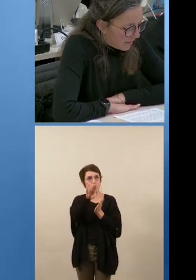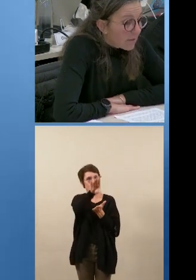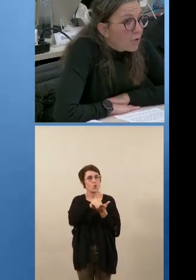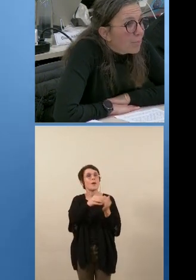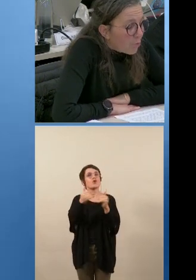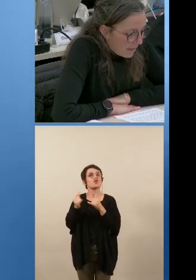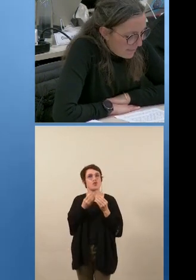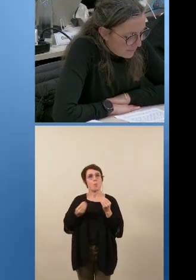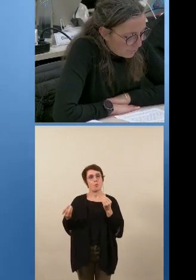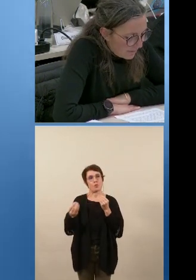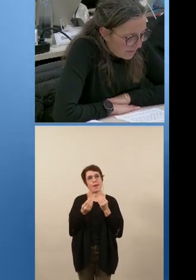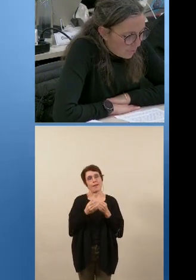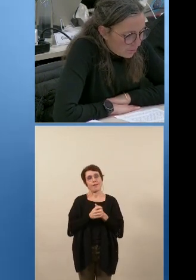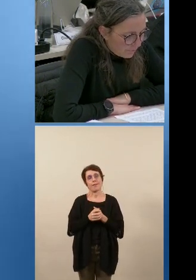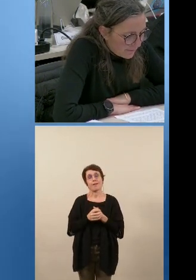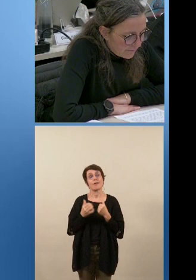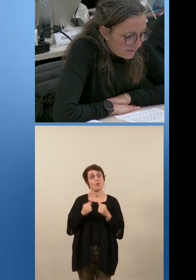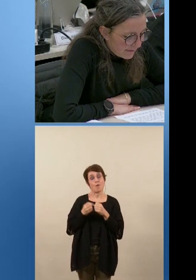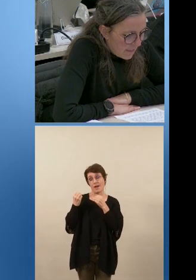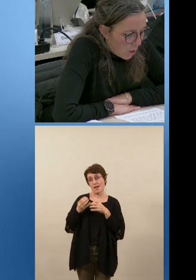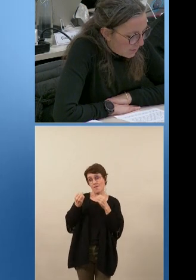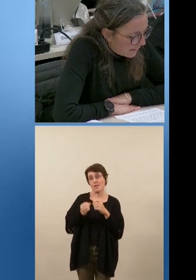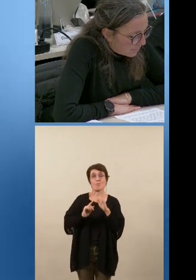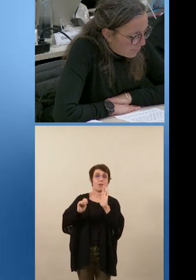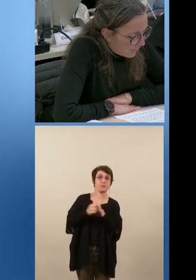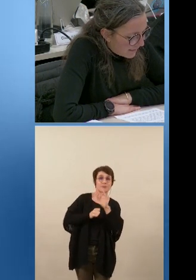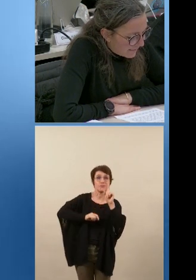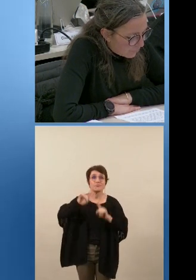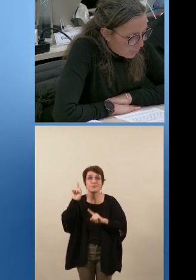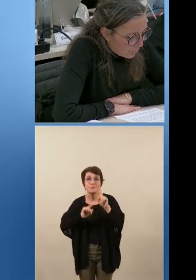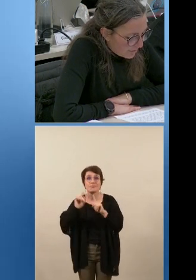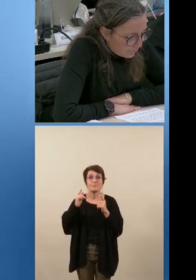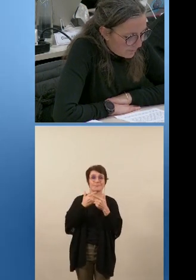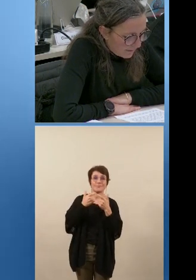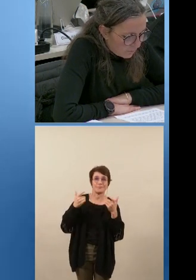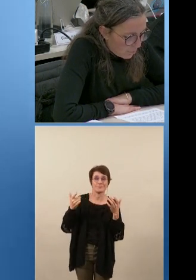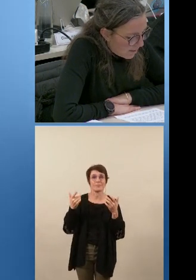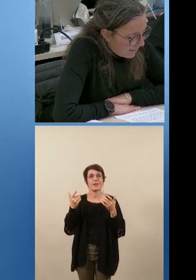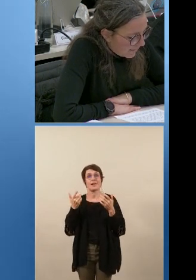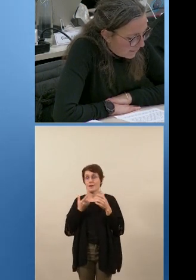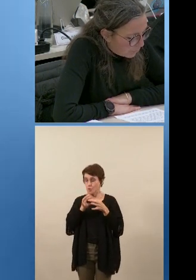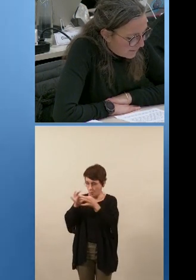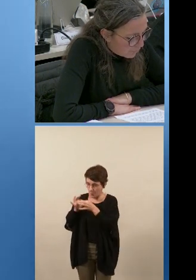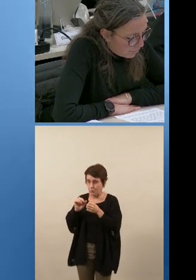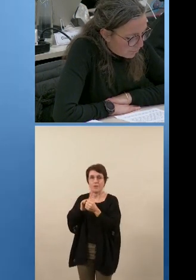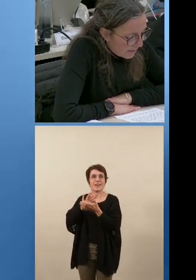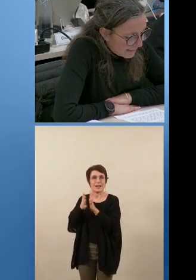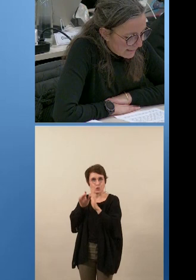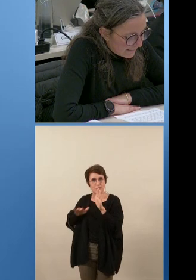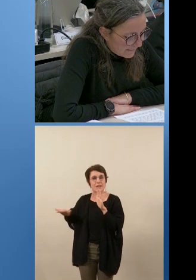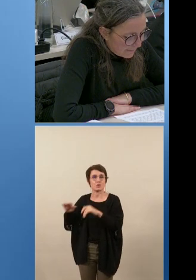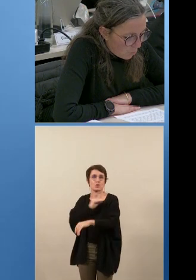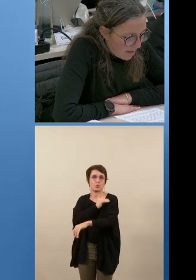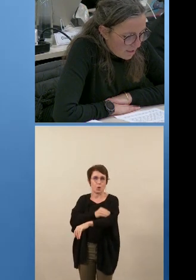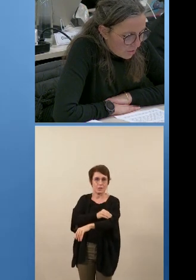effet une programmation d'événements et de festivités en lien notamment avec les acteurs sportifs du territoire et les politique culturelle et